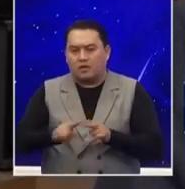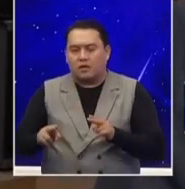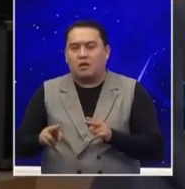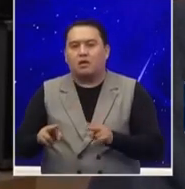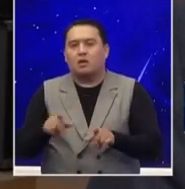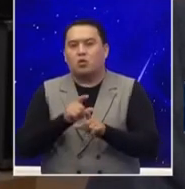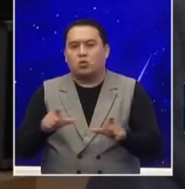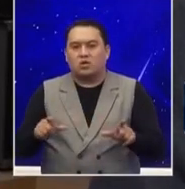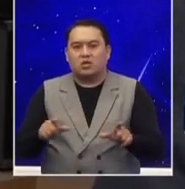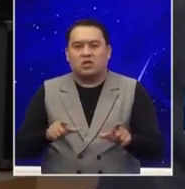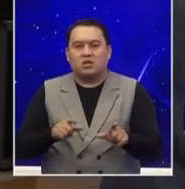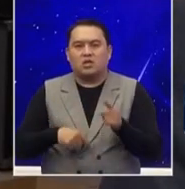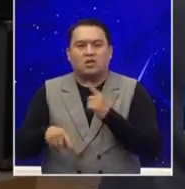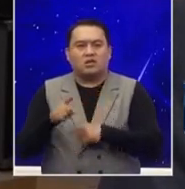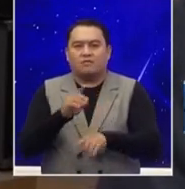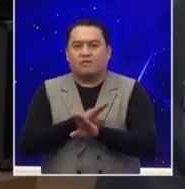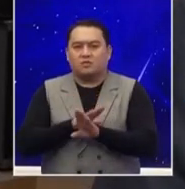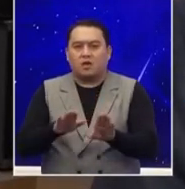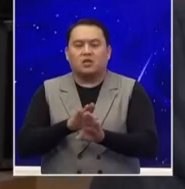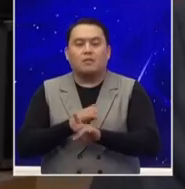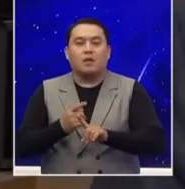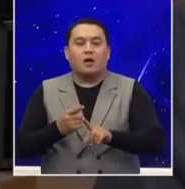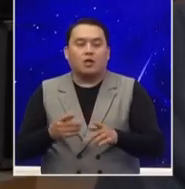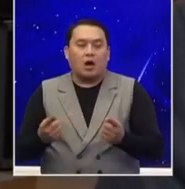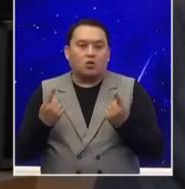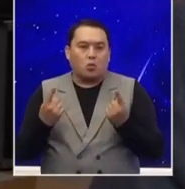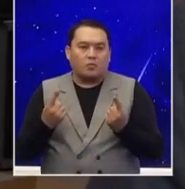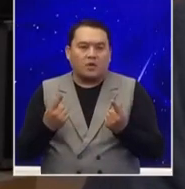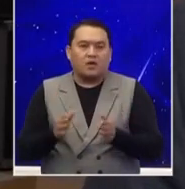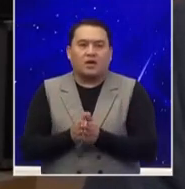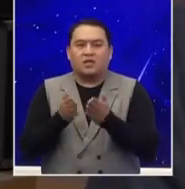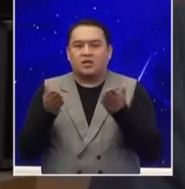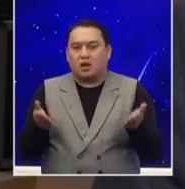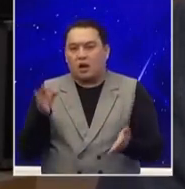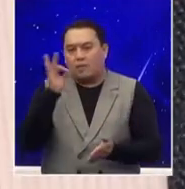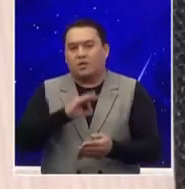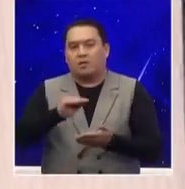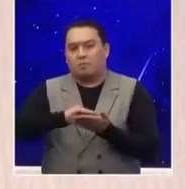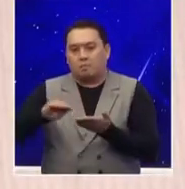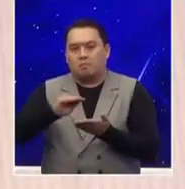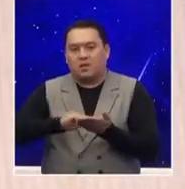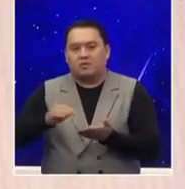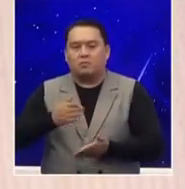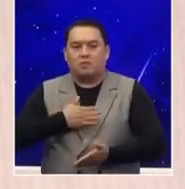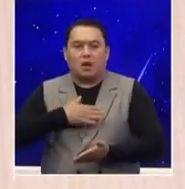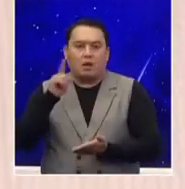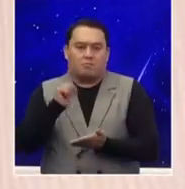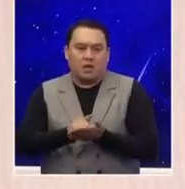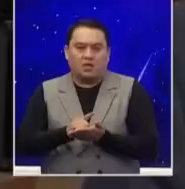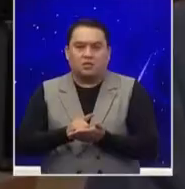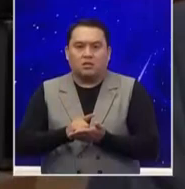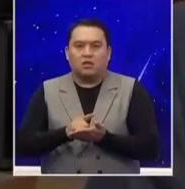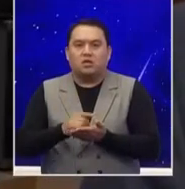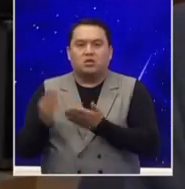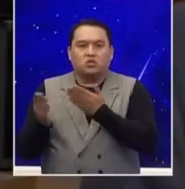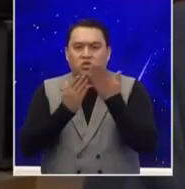которые невосполнима не были огромные в этом сборник раз вы pampers мы должны читая